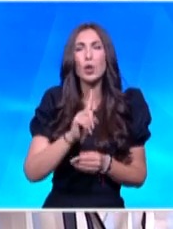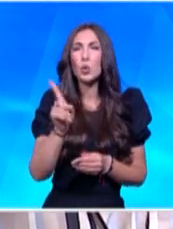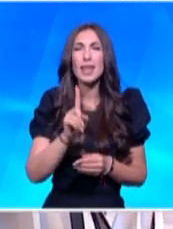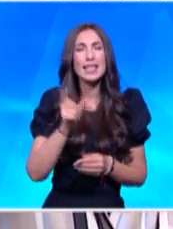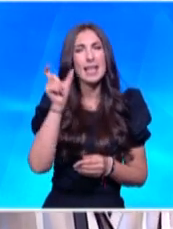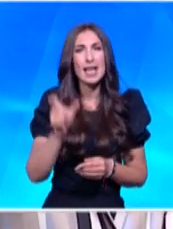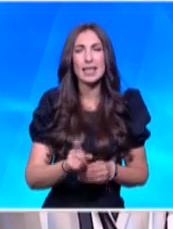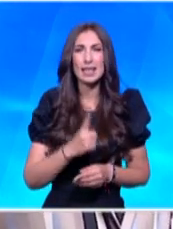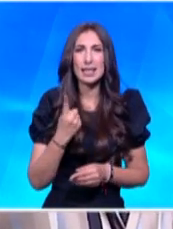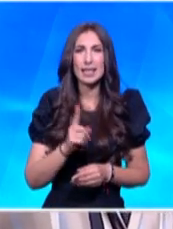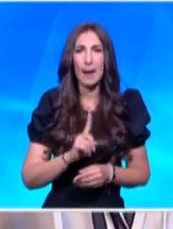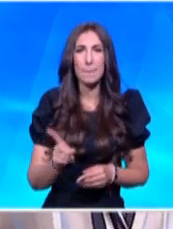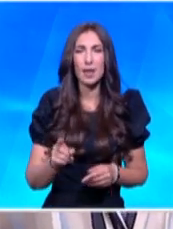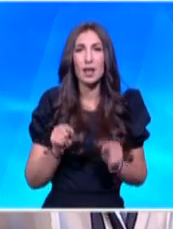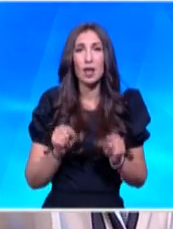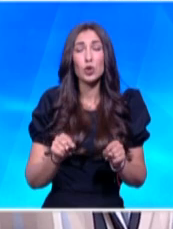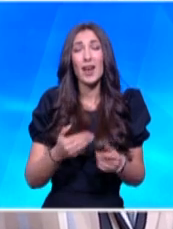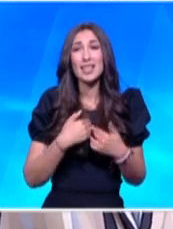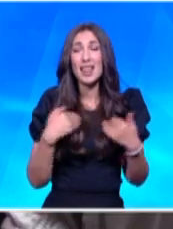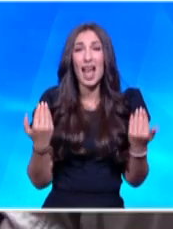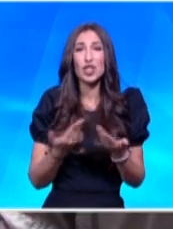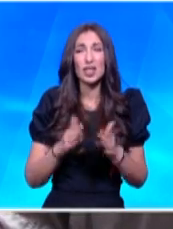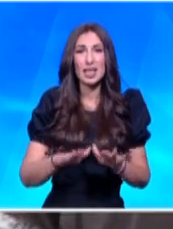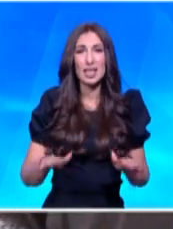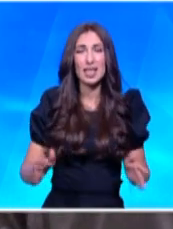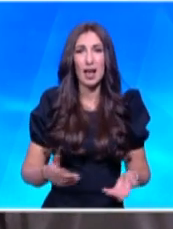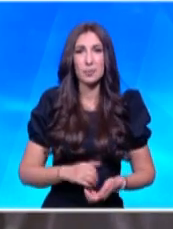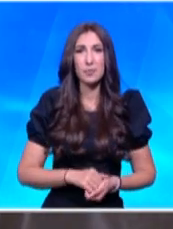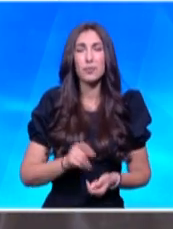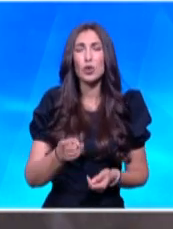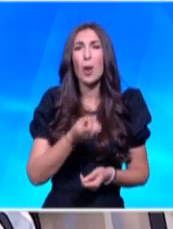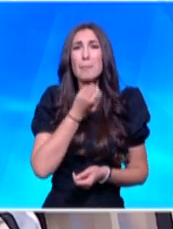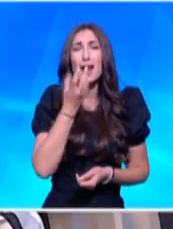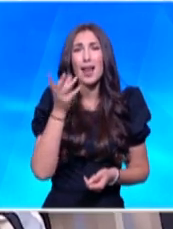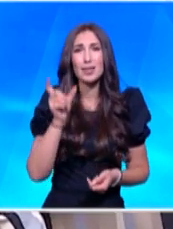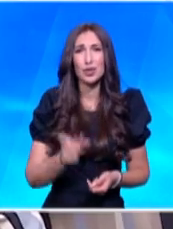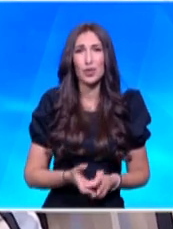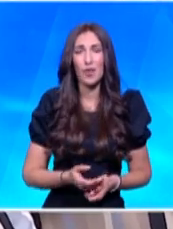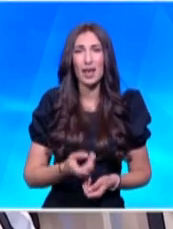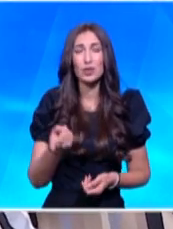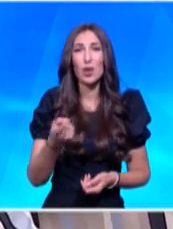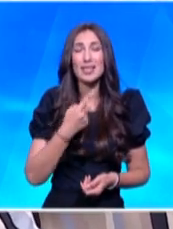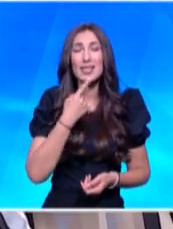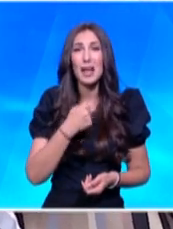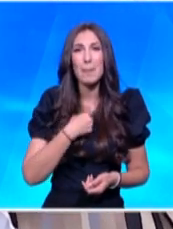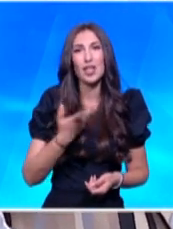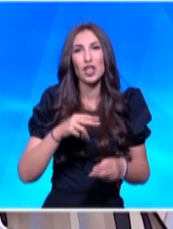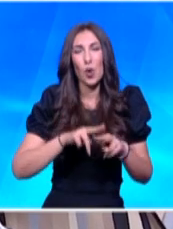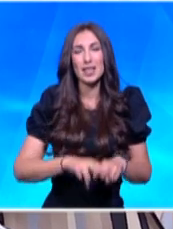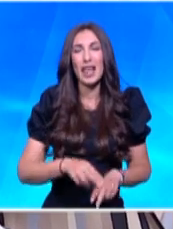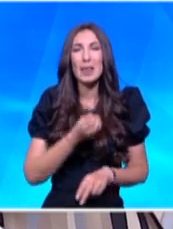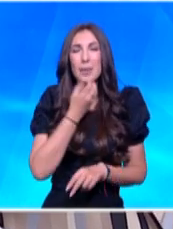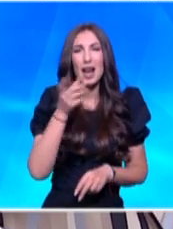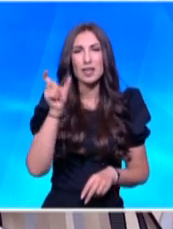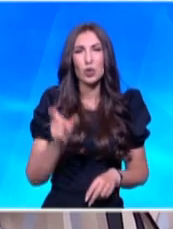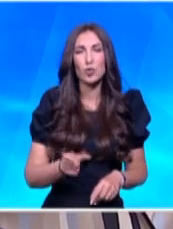Това са нашите деца. Той е прекрасен човек. защото за мен той ще си остане прекрасен